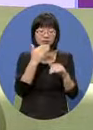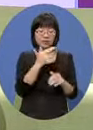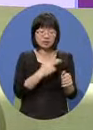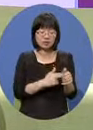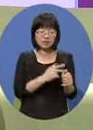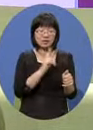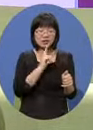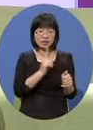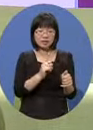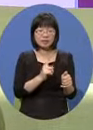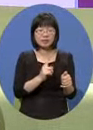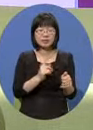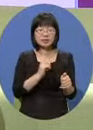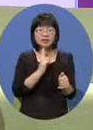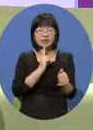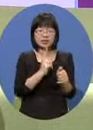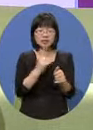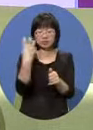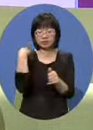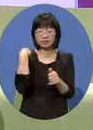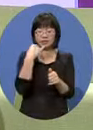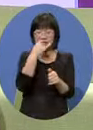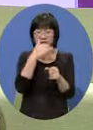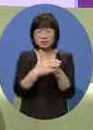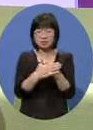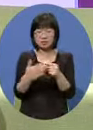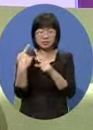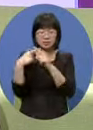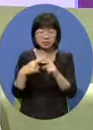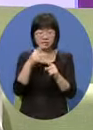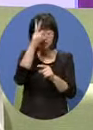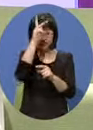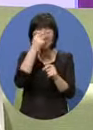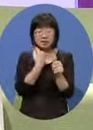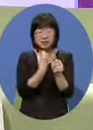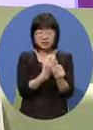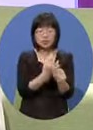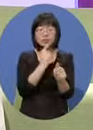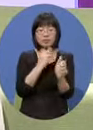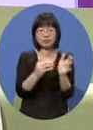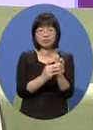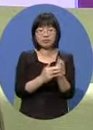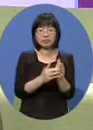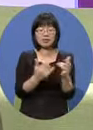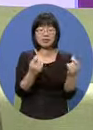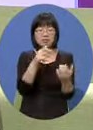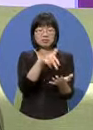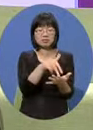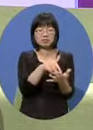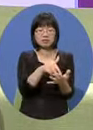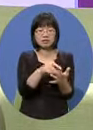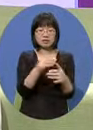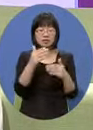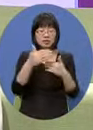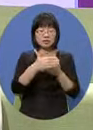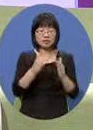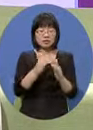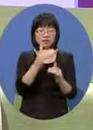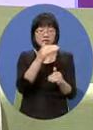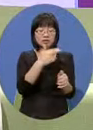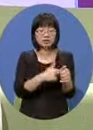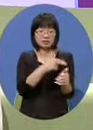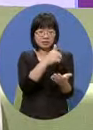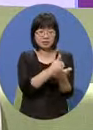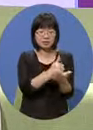선생님들은 신고 의무의 그 의무가 있어요. 그래서 무조건 경찰에 신고를 해야 되거든요. 네. 그런 경우에 교장 선생님 입장에서는